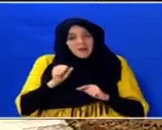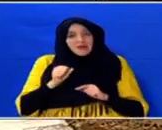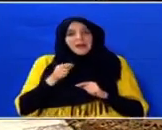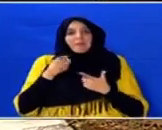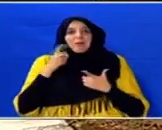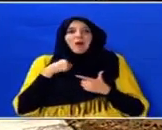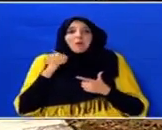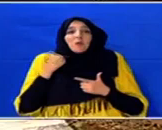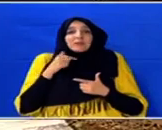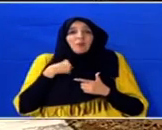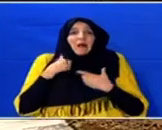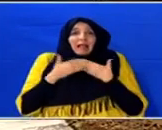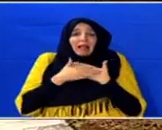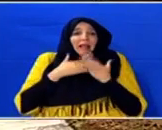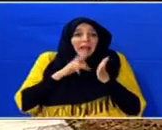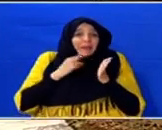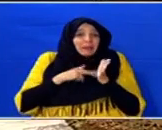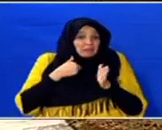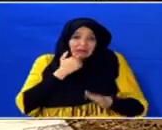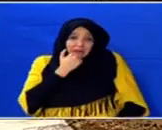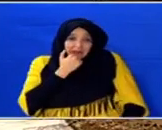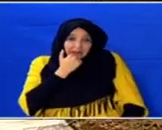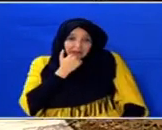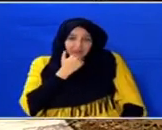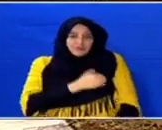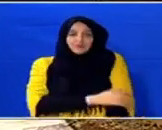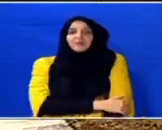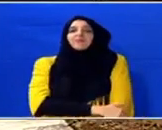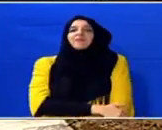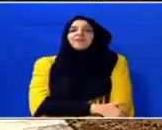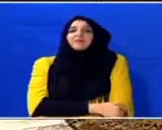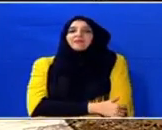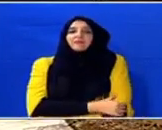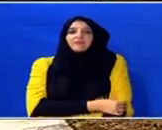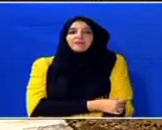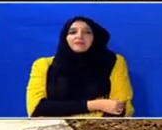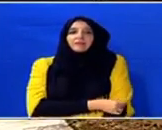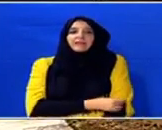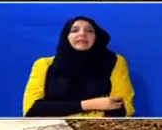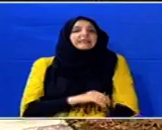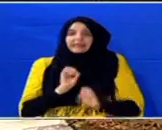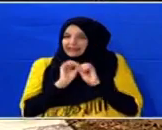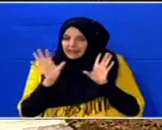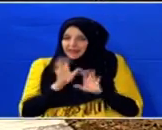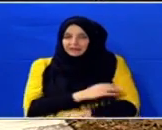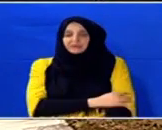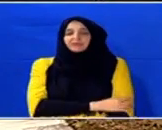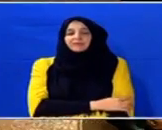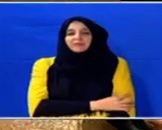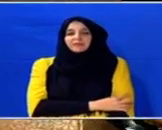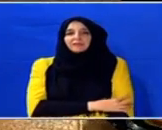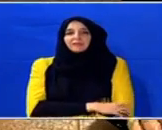عذر علي اسم بزاف كاني نغسل فيها كذا نقول لها صومي. واضح. فهمتني دركا؟ واضح. هاي رحم